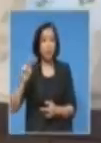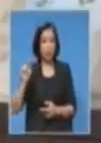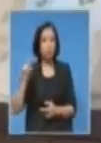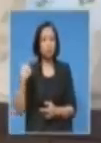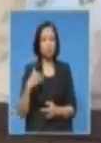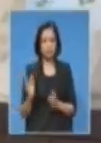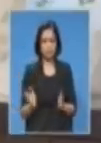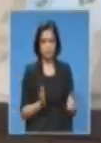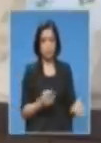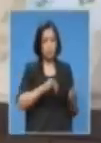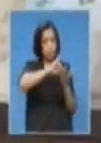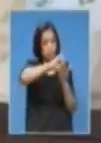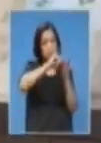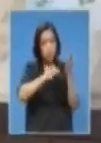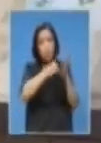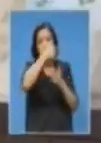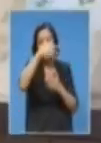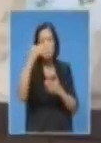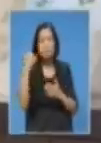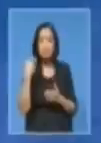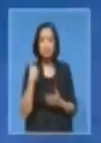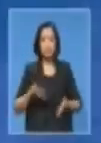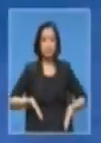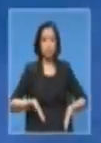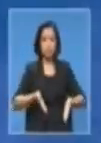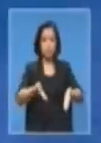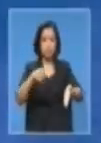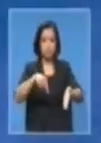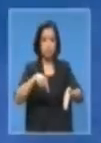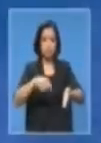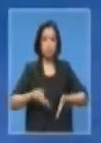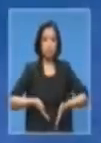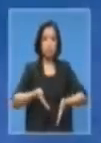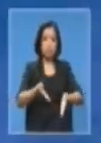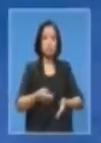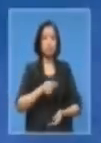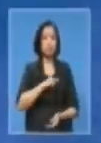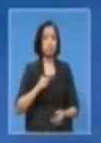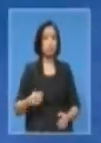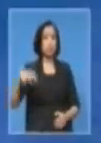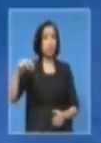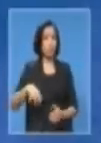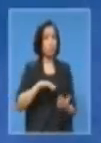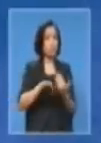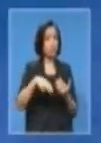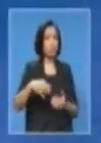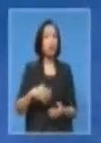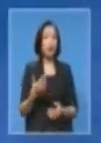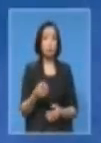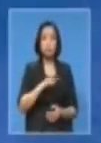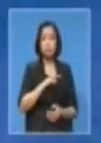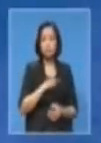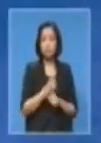นะครับในต่างจังหวัดนั้นถนนของเรานั้นเนี่ยเอาเฉพาะที่อยู่ในความรับผิดชอบของกรมทางหลวงกับกรมทางหลวงชนบ